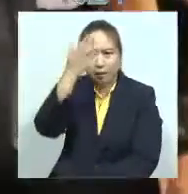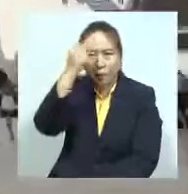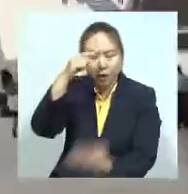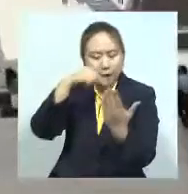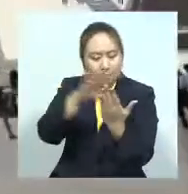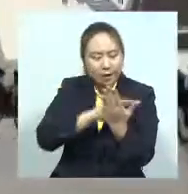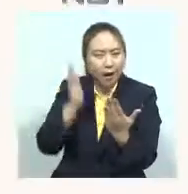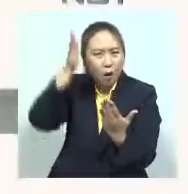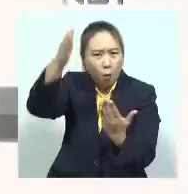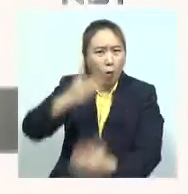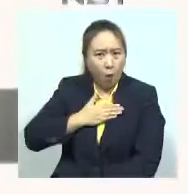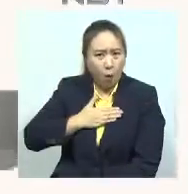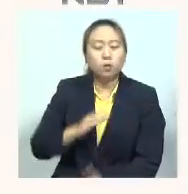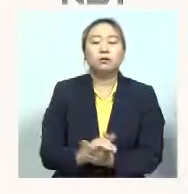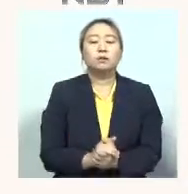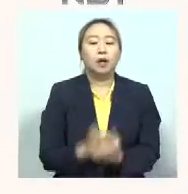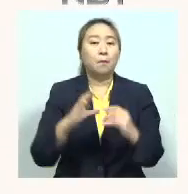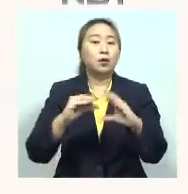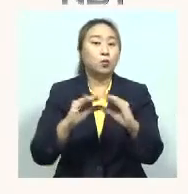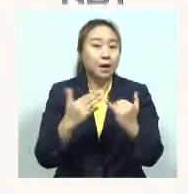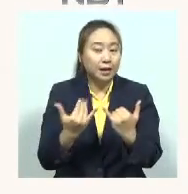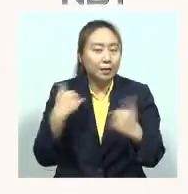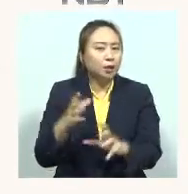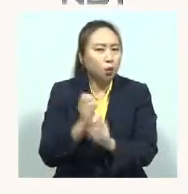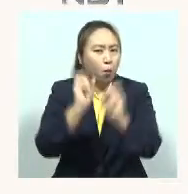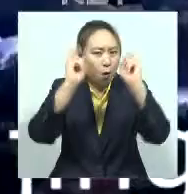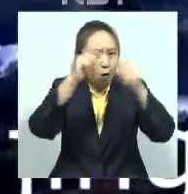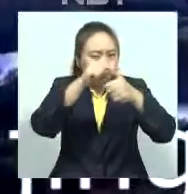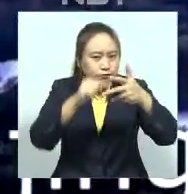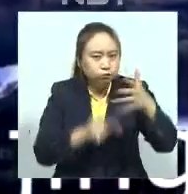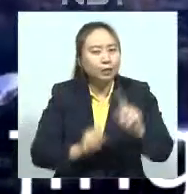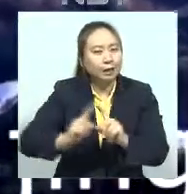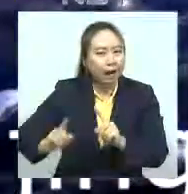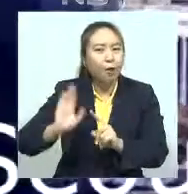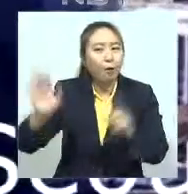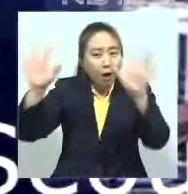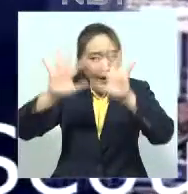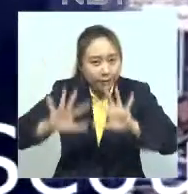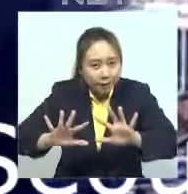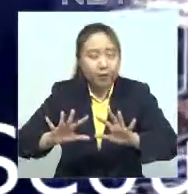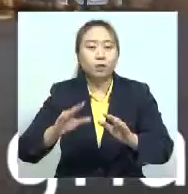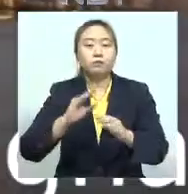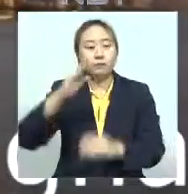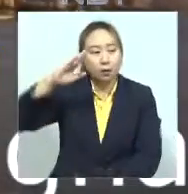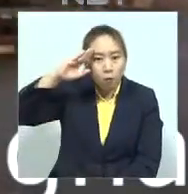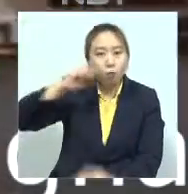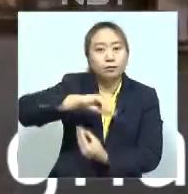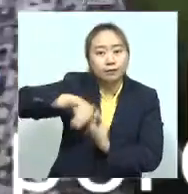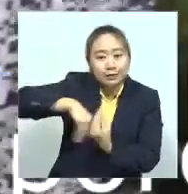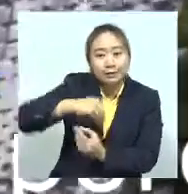ของประเทศไทยและการประชุมครั้งนี้จะมีข้อสรุปในหลายประเด็นของเสาหลักอาเซียนความมั่นคงเศรษฐกิจสังค